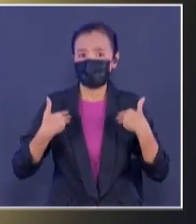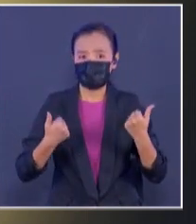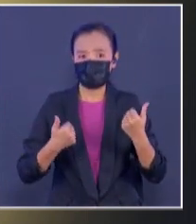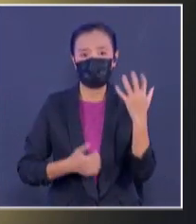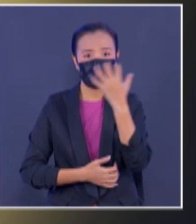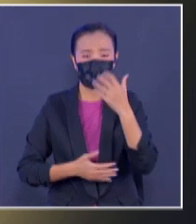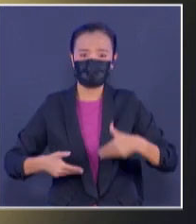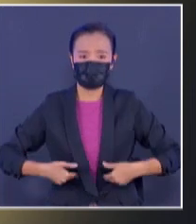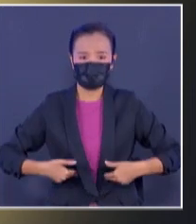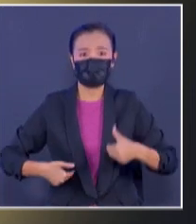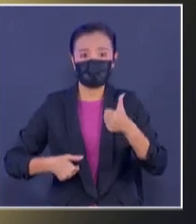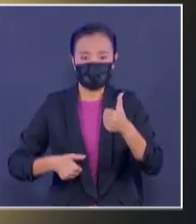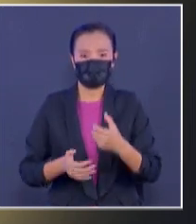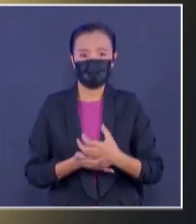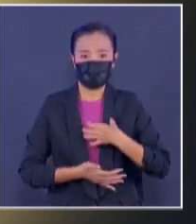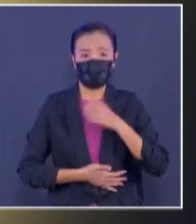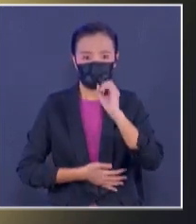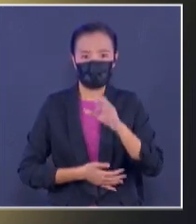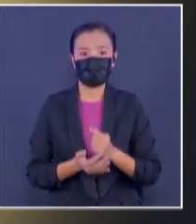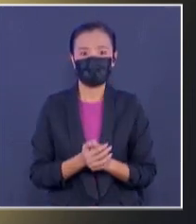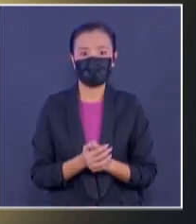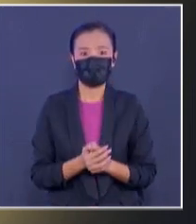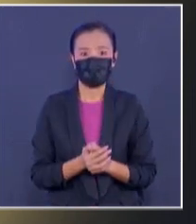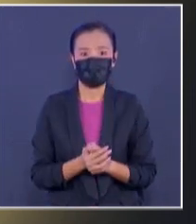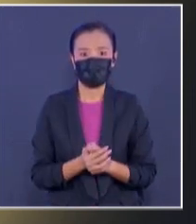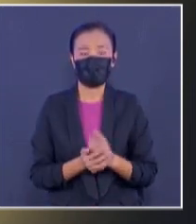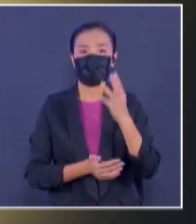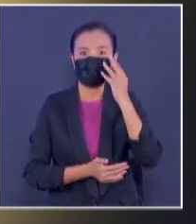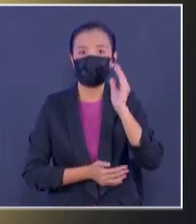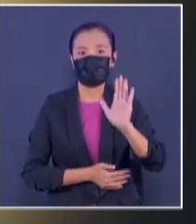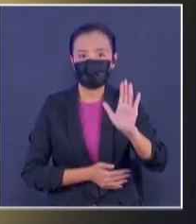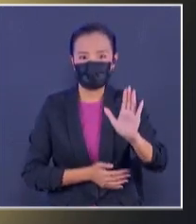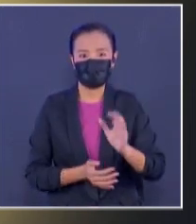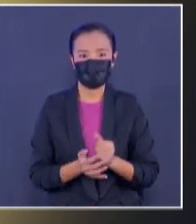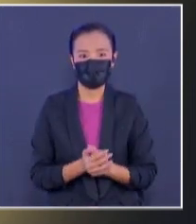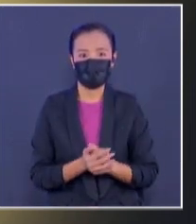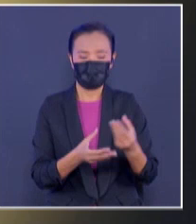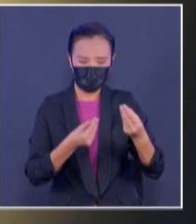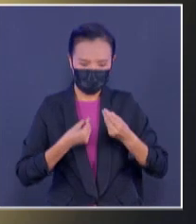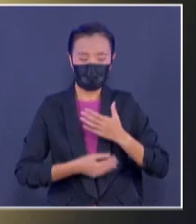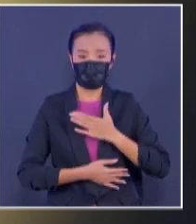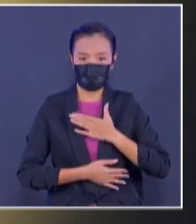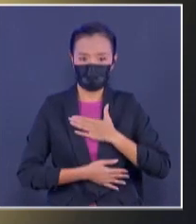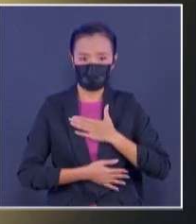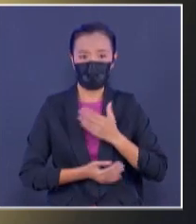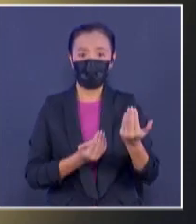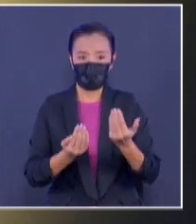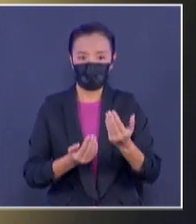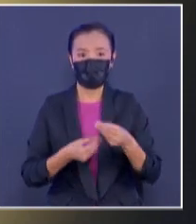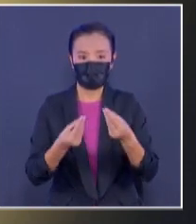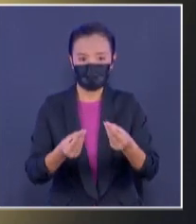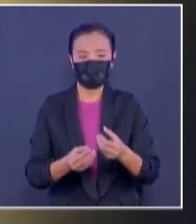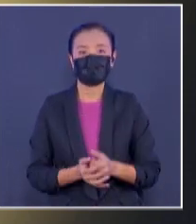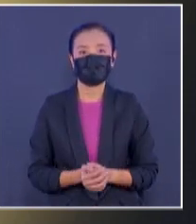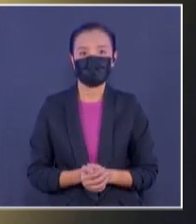างเสียงหัวเราะได้แล้วอยากจะบอกว่าสิ่งที่มันเกิดขึ้นน่ะมันก็เกิดจากความน่ารักของเขานั่นแหละที่มีให้กับเราแล้วมีให้กับลูกเราใช่